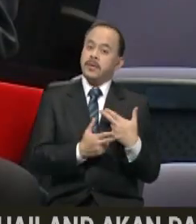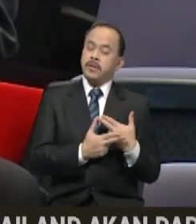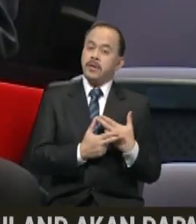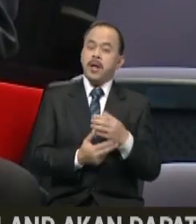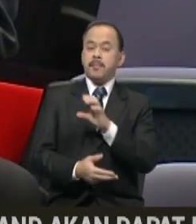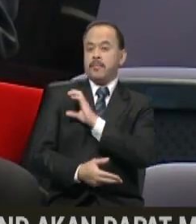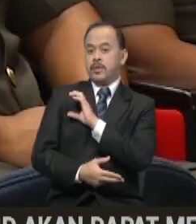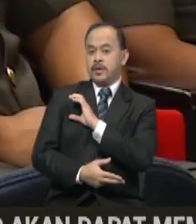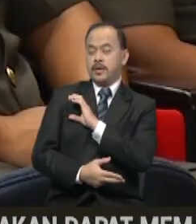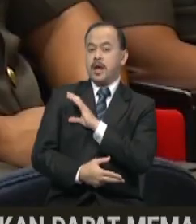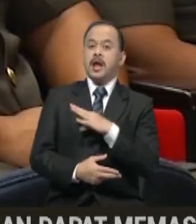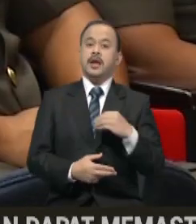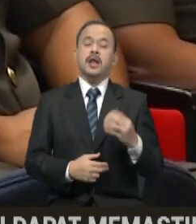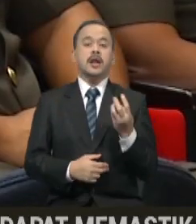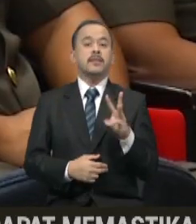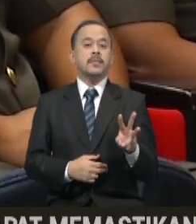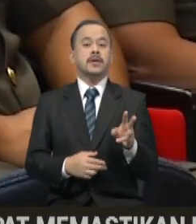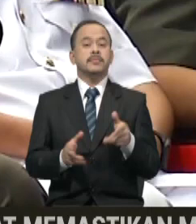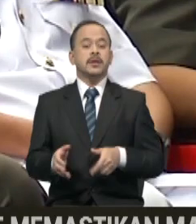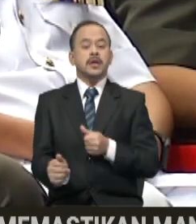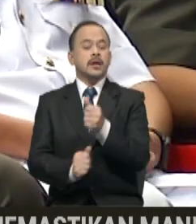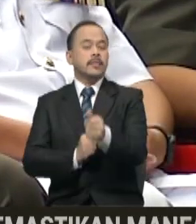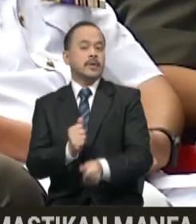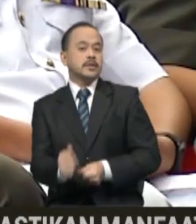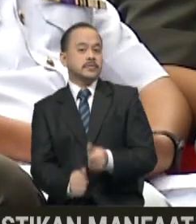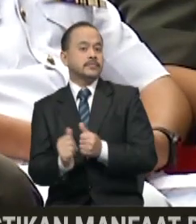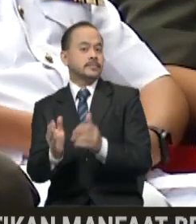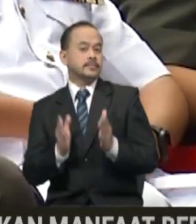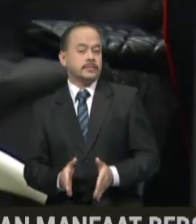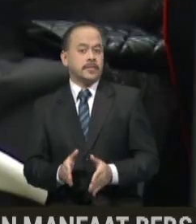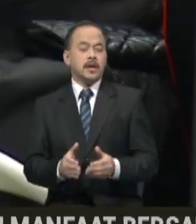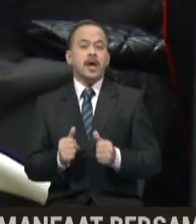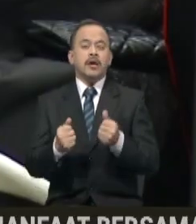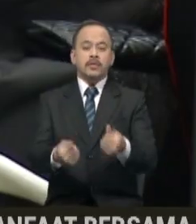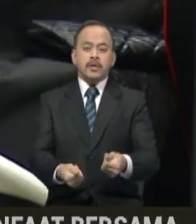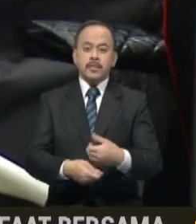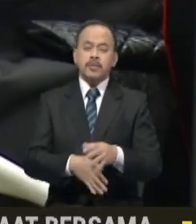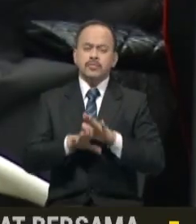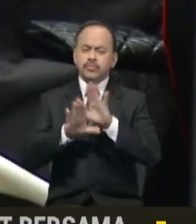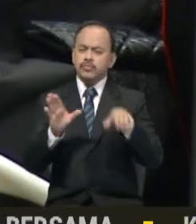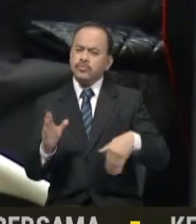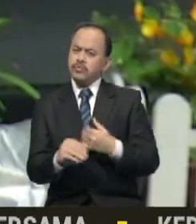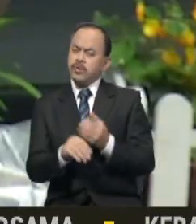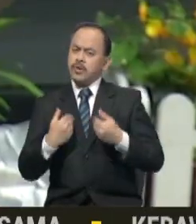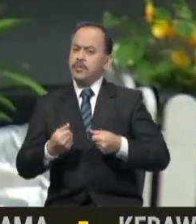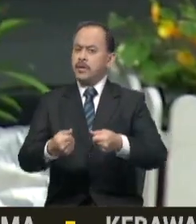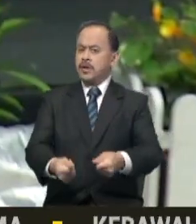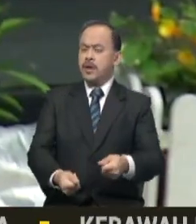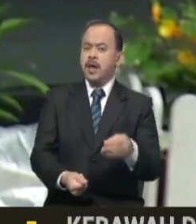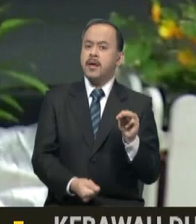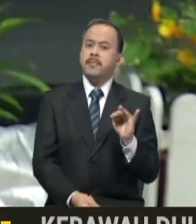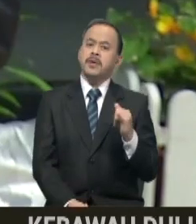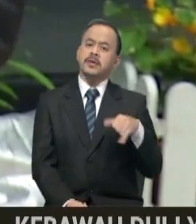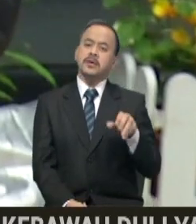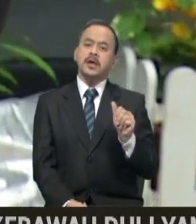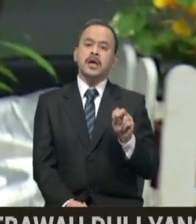di Raja Brunei serta 16 peserta antarabangsa. Pada tahun ini, anugerah cemerlang keseluruhan diberikan kepada Major